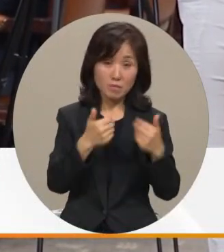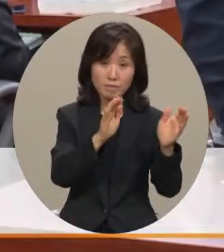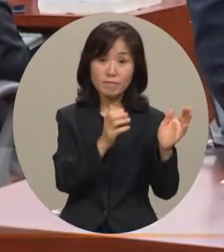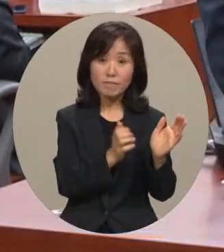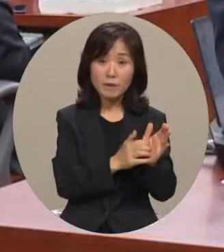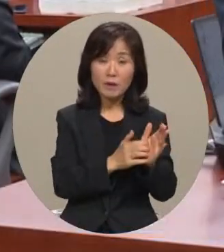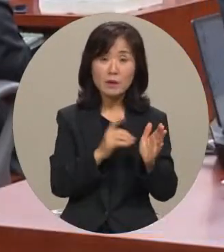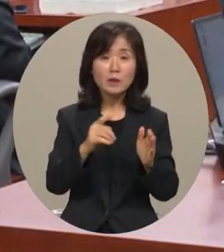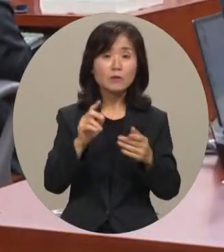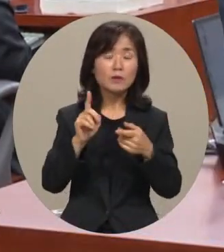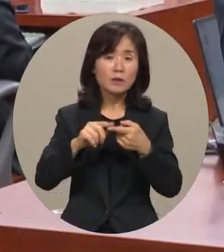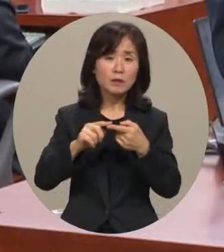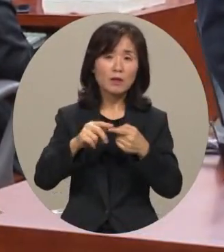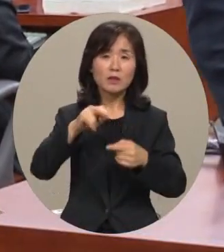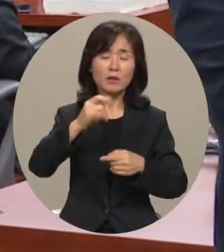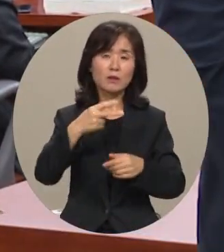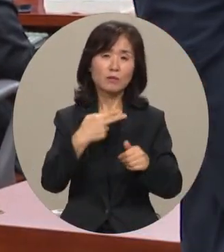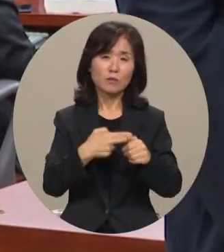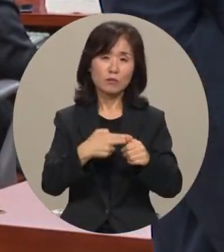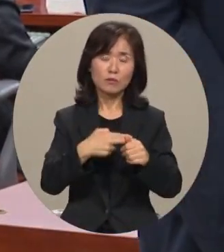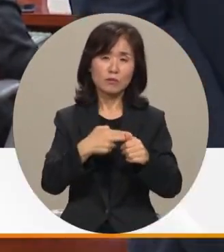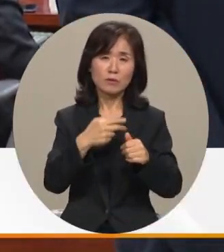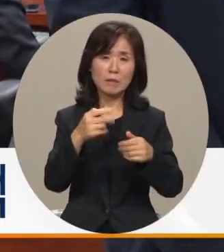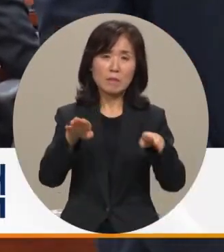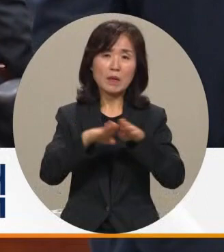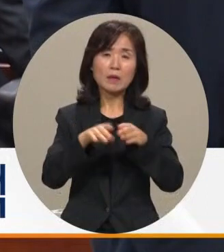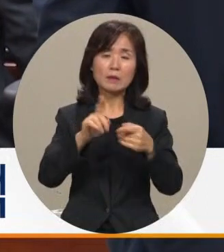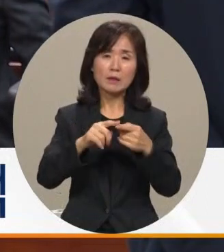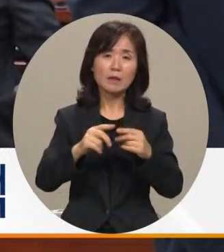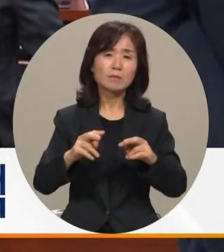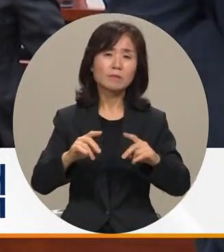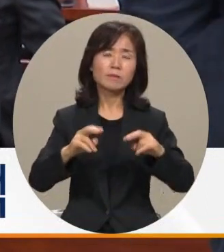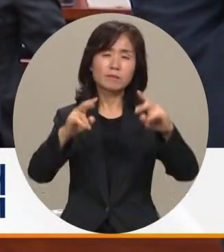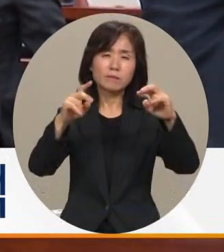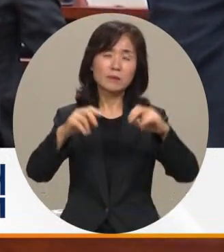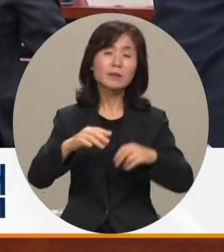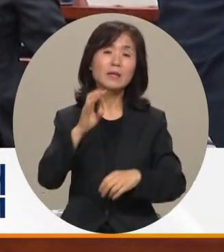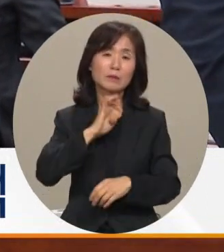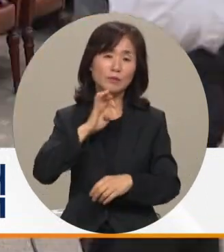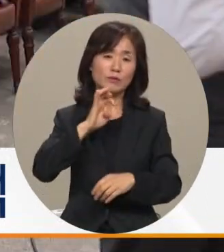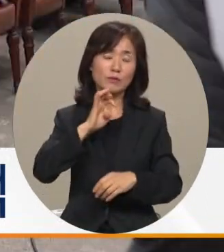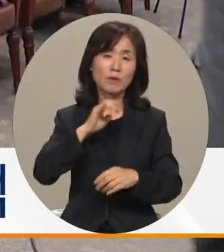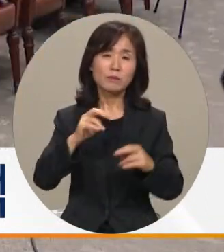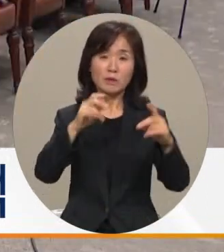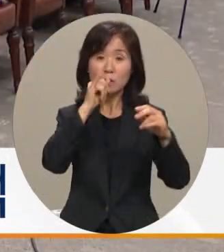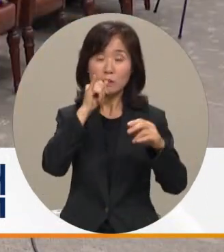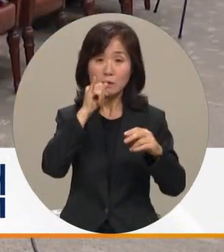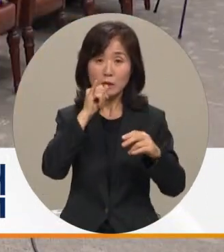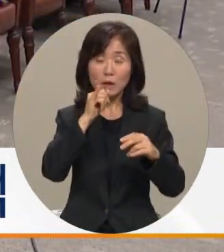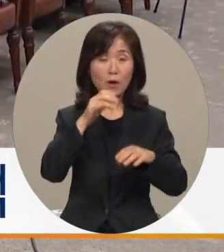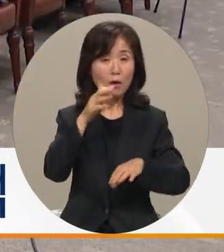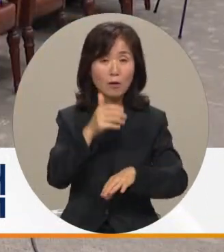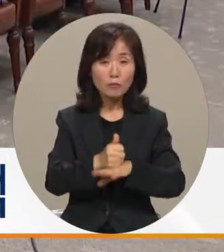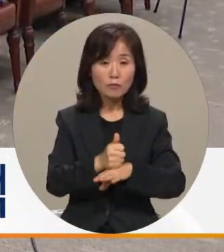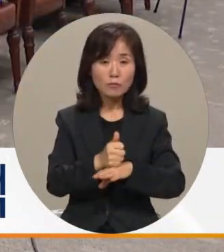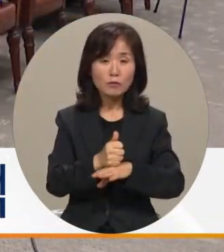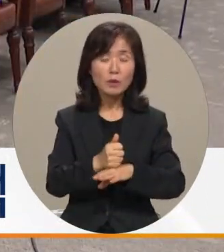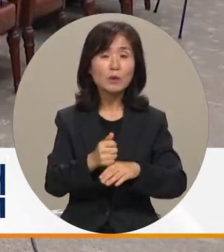표결이 진행됐고 야당 10인 전원찬성 여당 6인 전원 반대로 증인에 대한 동행명령장이